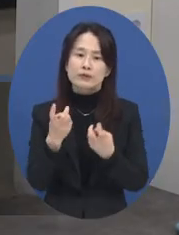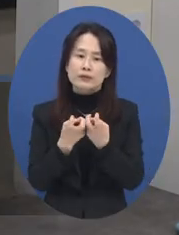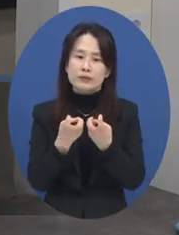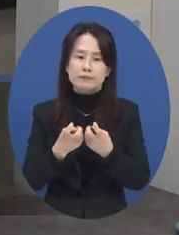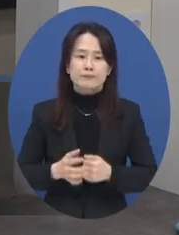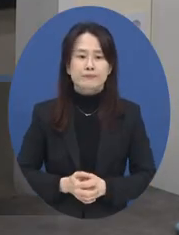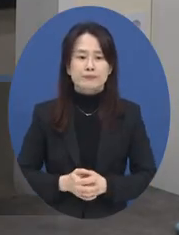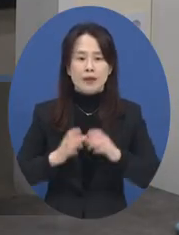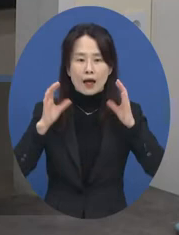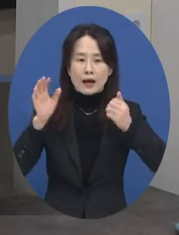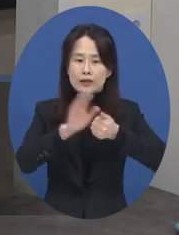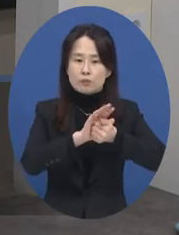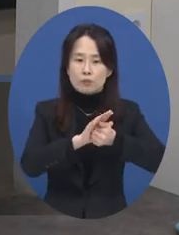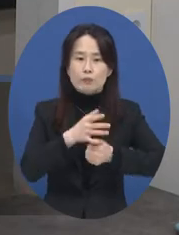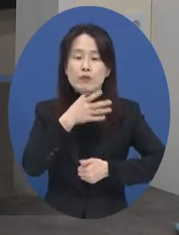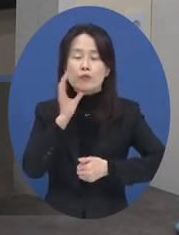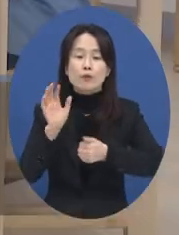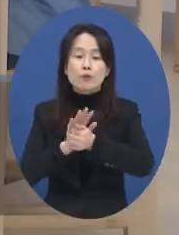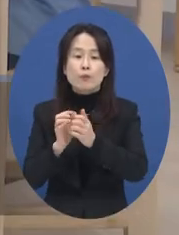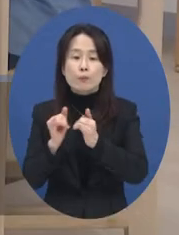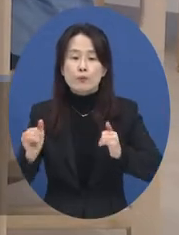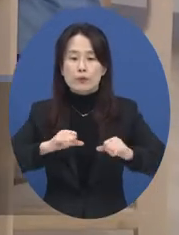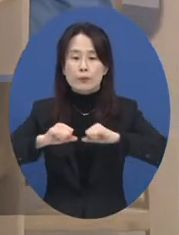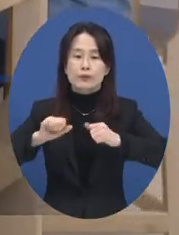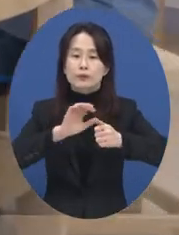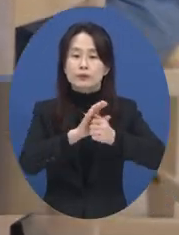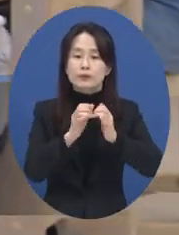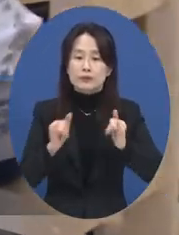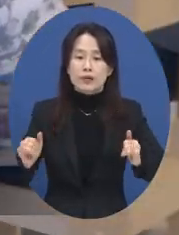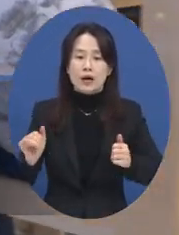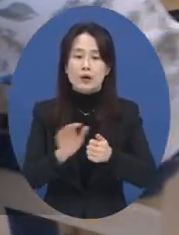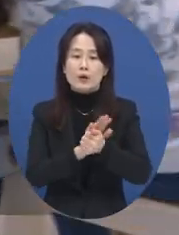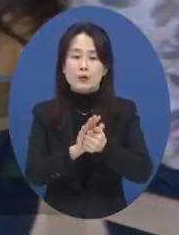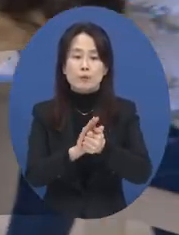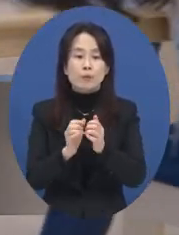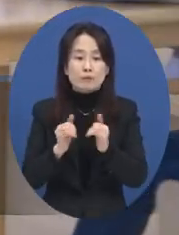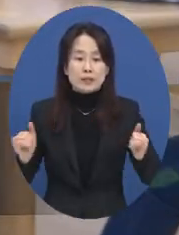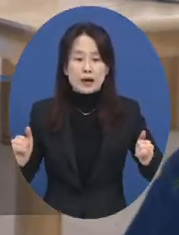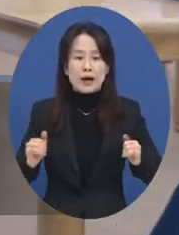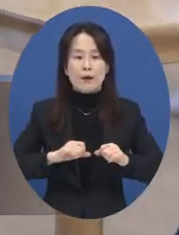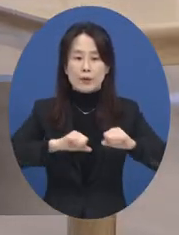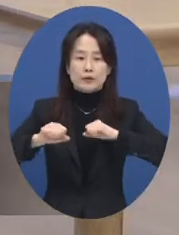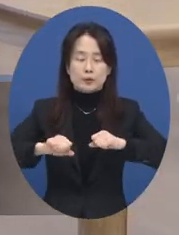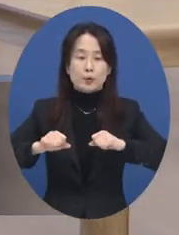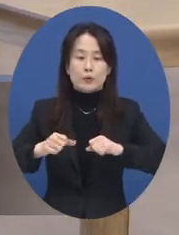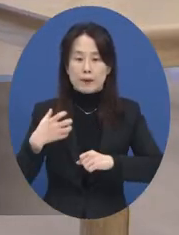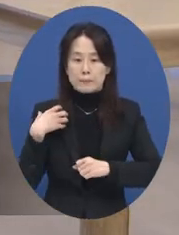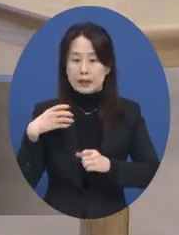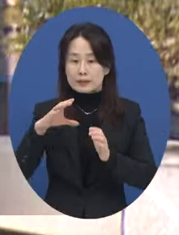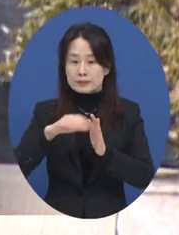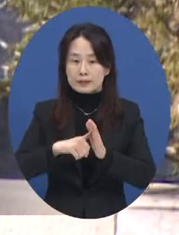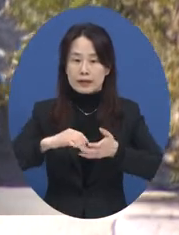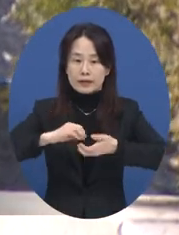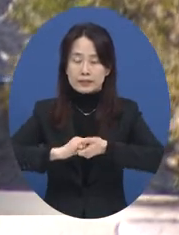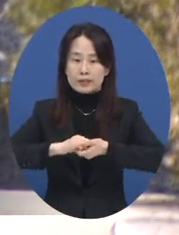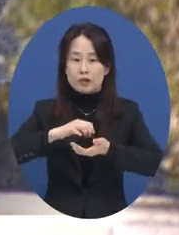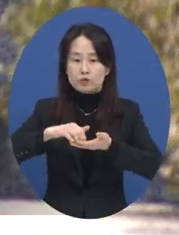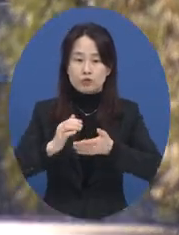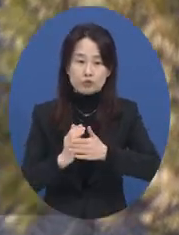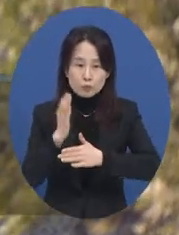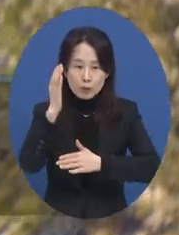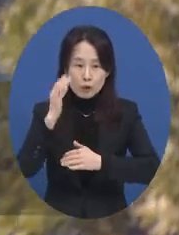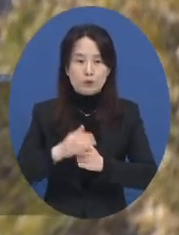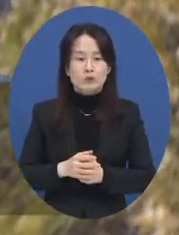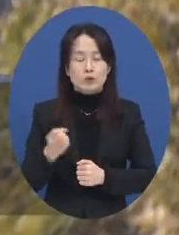아이돌보미 요양보호사 활동 지원 4 등의 돌봄 인력이 2 봄 활동을 수행하는 경우 제한 인원이 넘어도